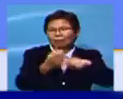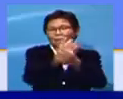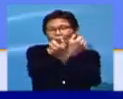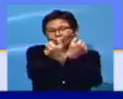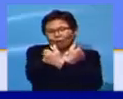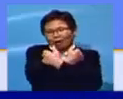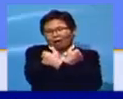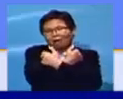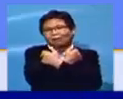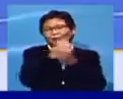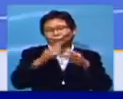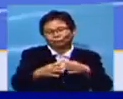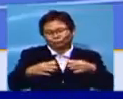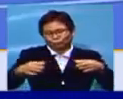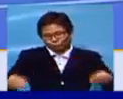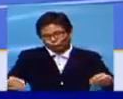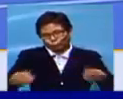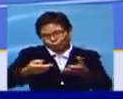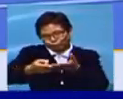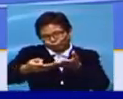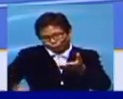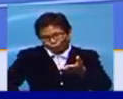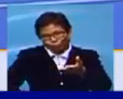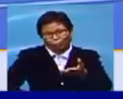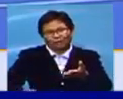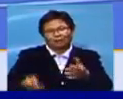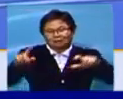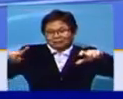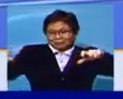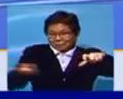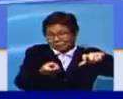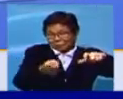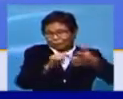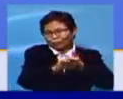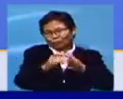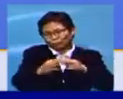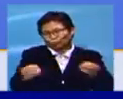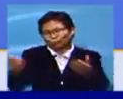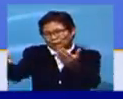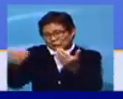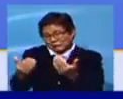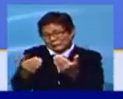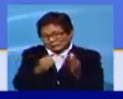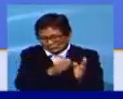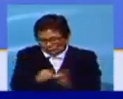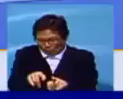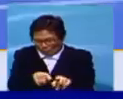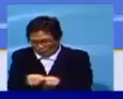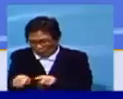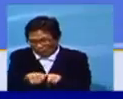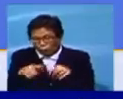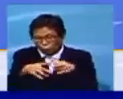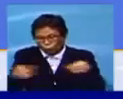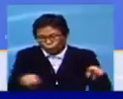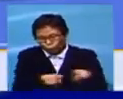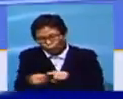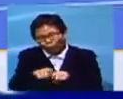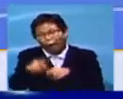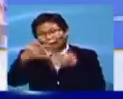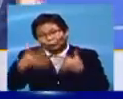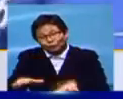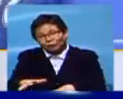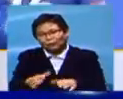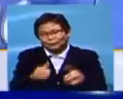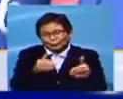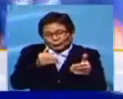jepun suguru shimoto tersentak dengan jaringan itu jepun kembali mengatur serangan dan akhirnya berjaya